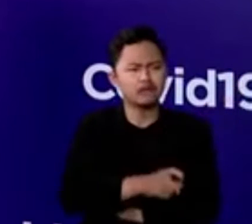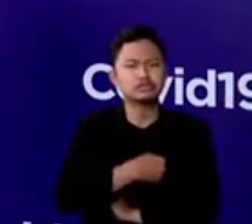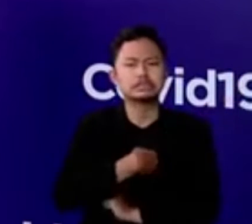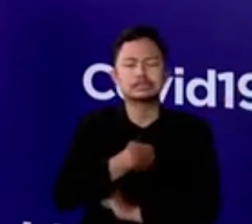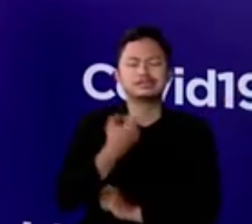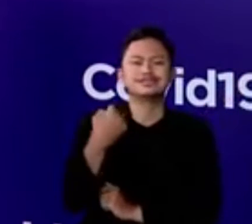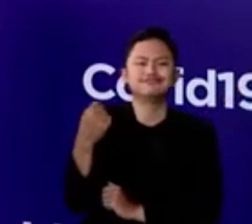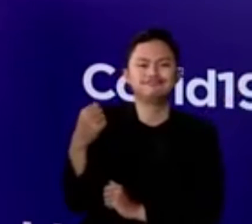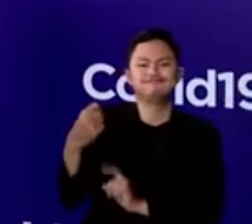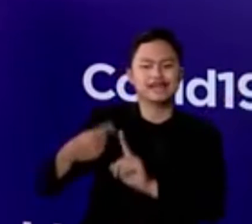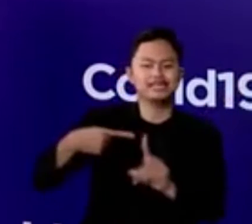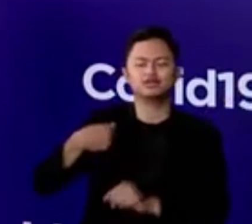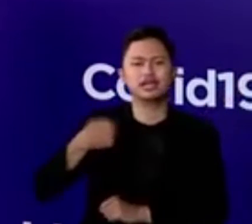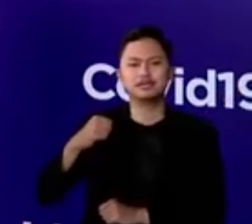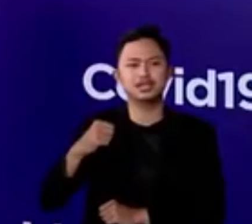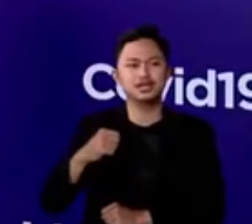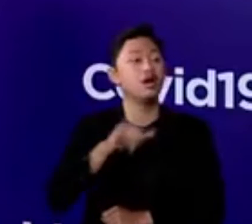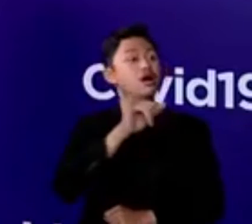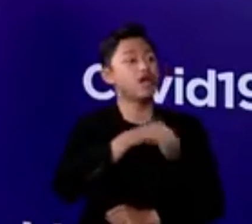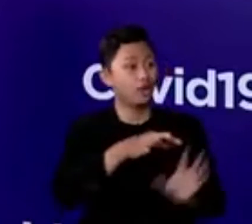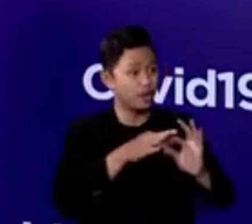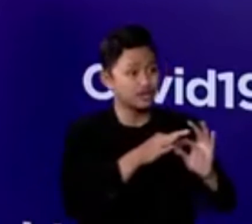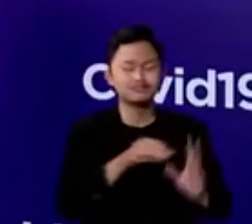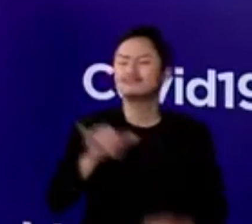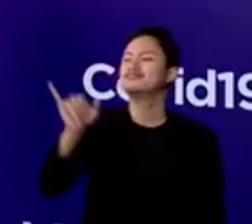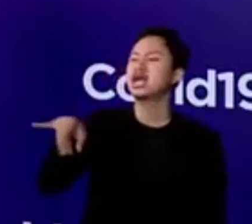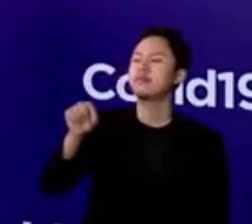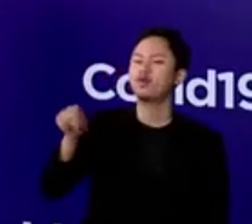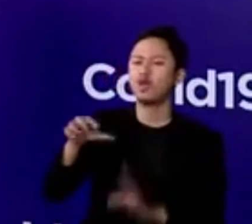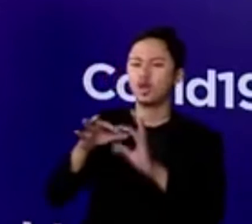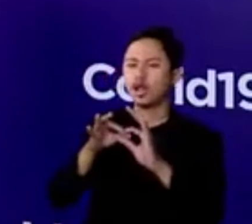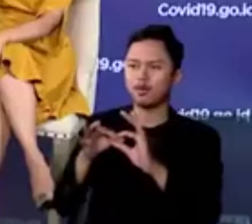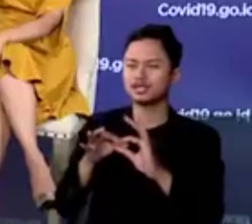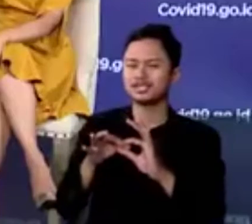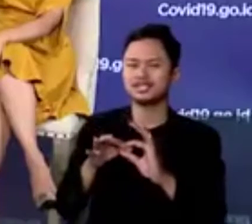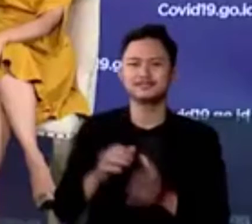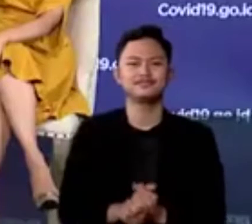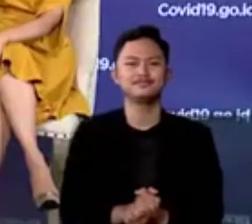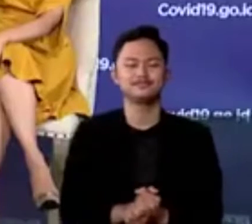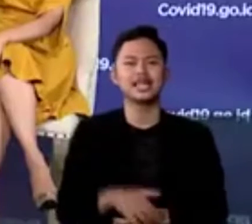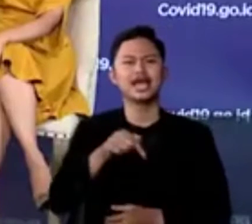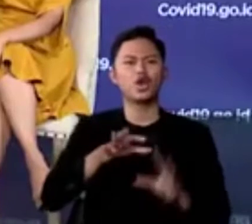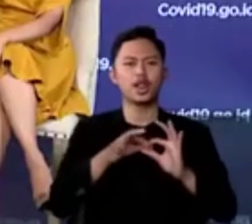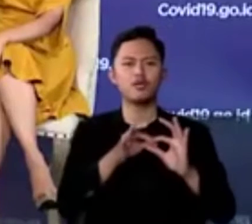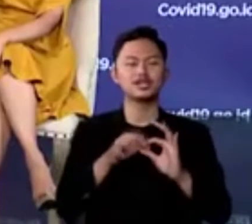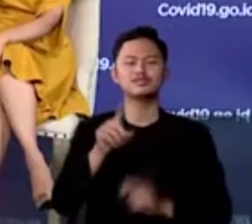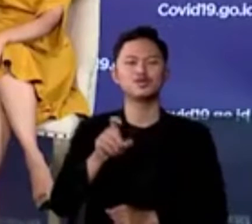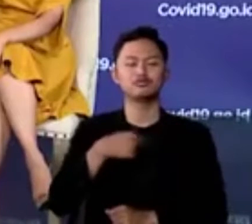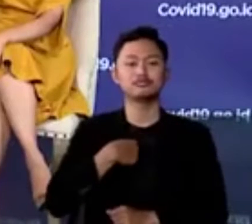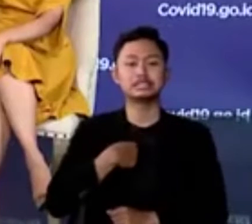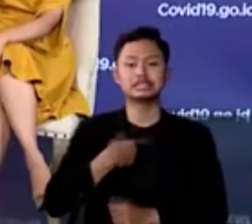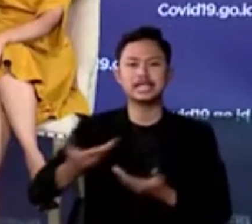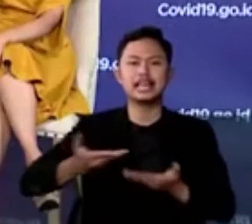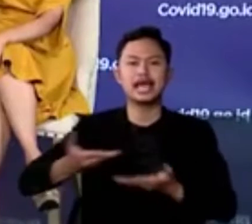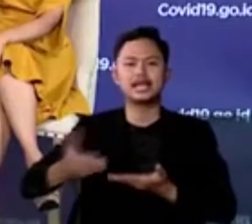dibidang digital bisa si itu biasanya operasi Ya betul itu yang makanya diperlukan kolaborasi ini gitu karena saya sendiri